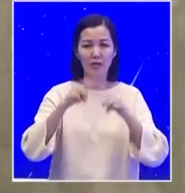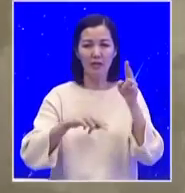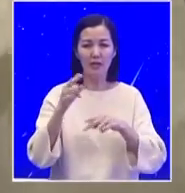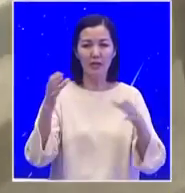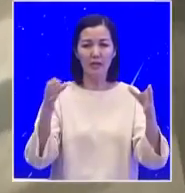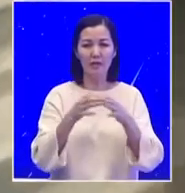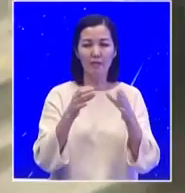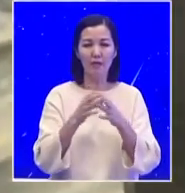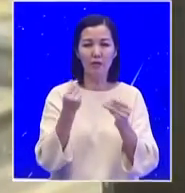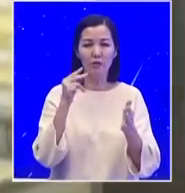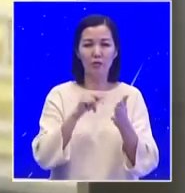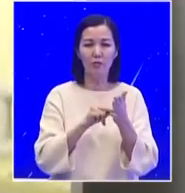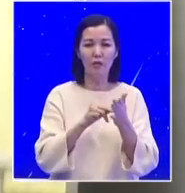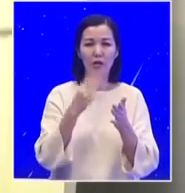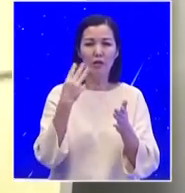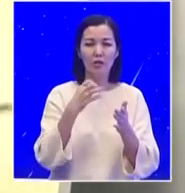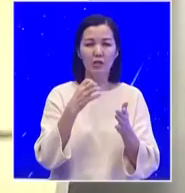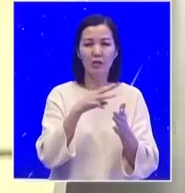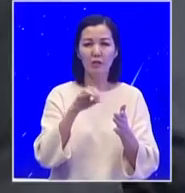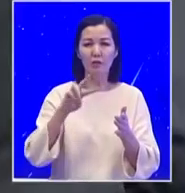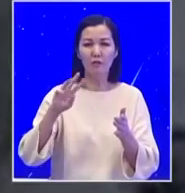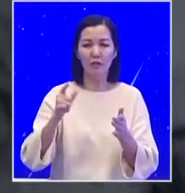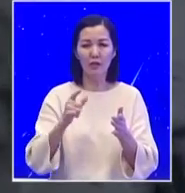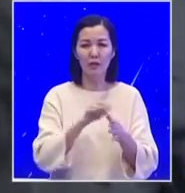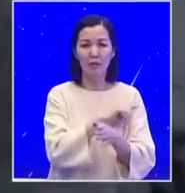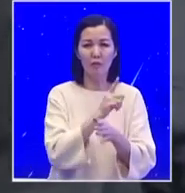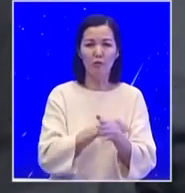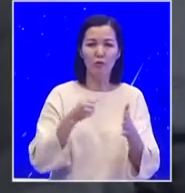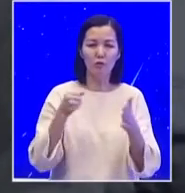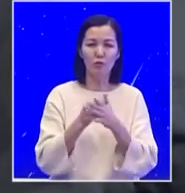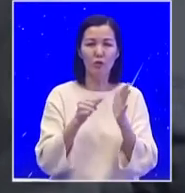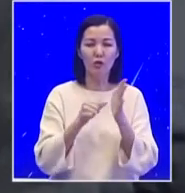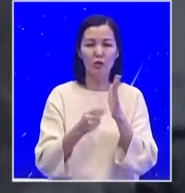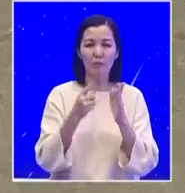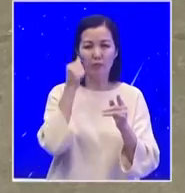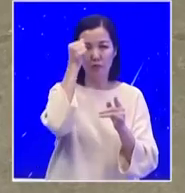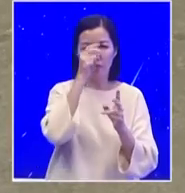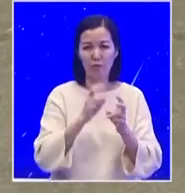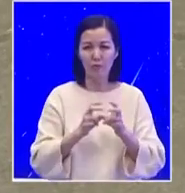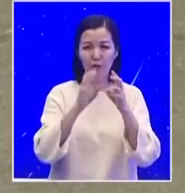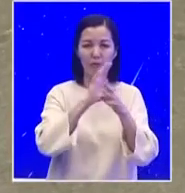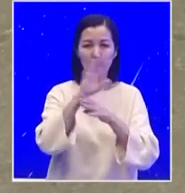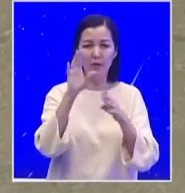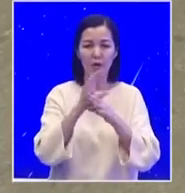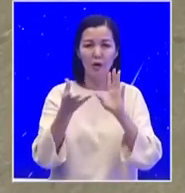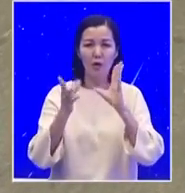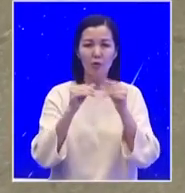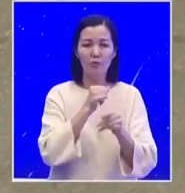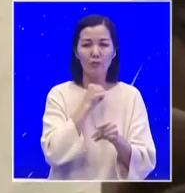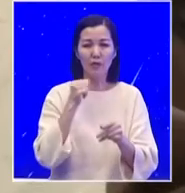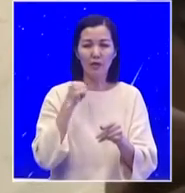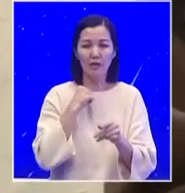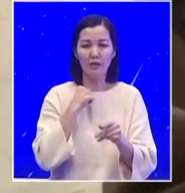«КазЛифт». Стоимость проекта – 400 миллионов тенге. Мощность – до 600 лифтов в год. В целом объем промышленной продукции в Талгарском